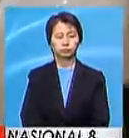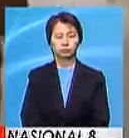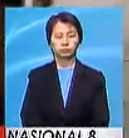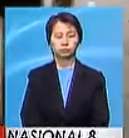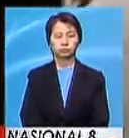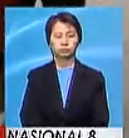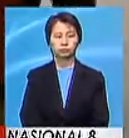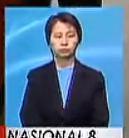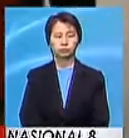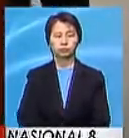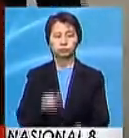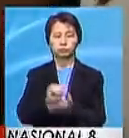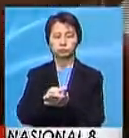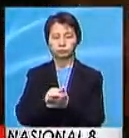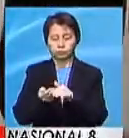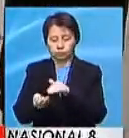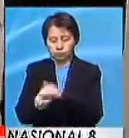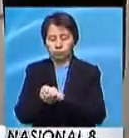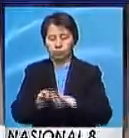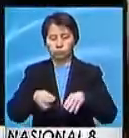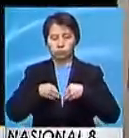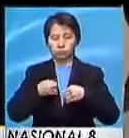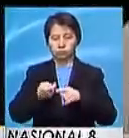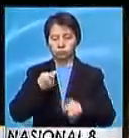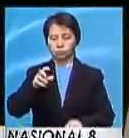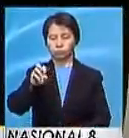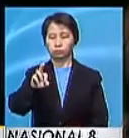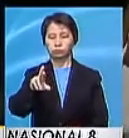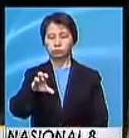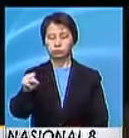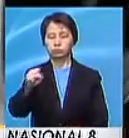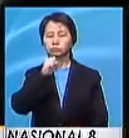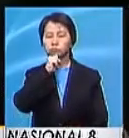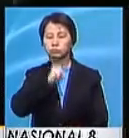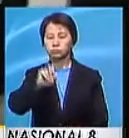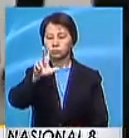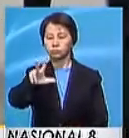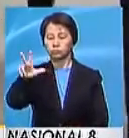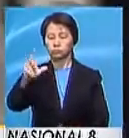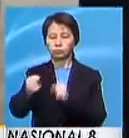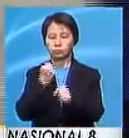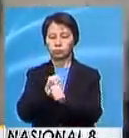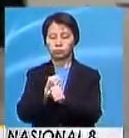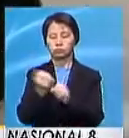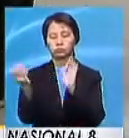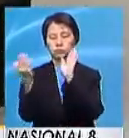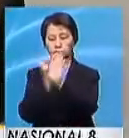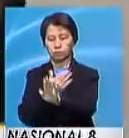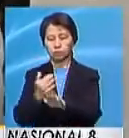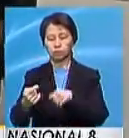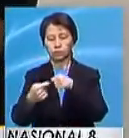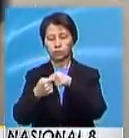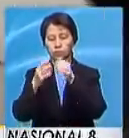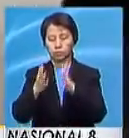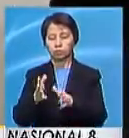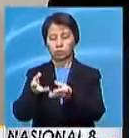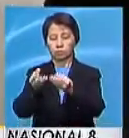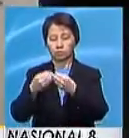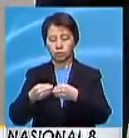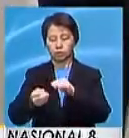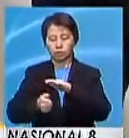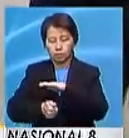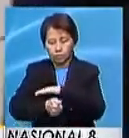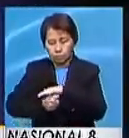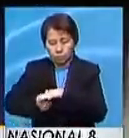Suapan itu didakwa diterima dari Anurul Hirak Abu Bakar, 33 tahun, sebagai balasan untuk tertuduh memberi pelindungan